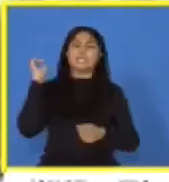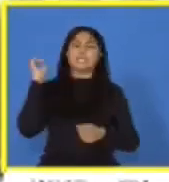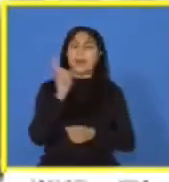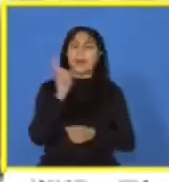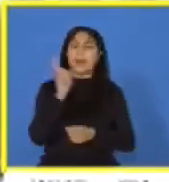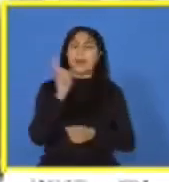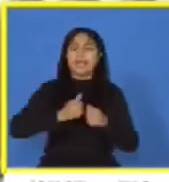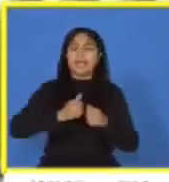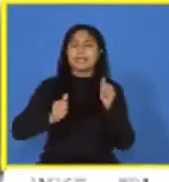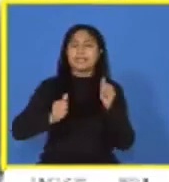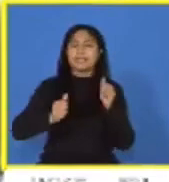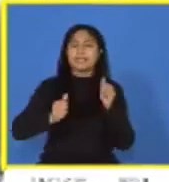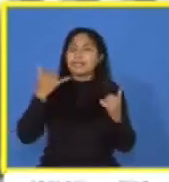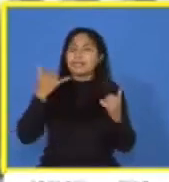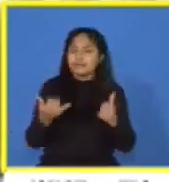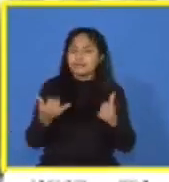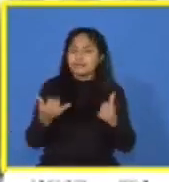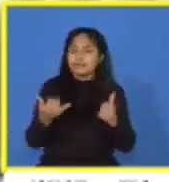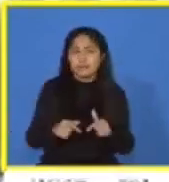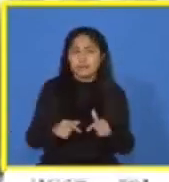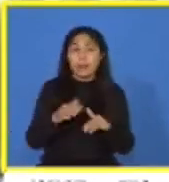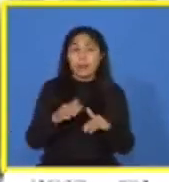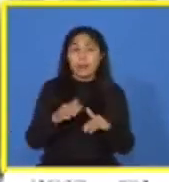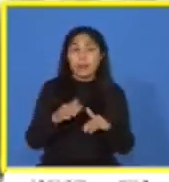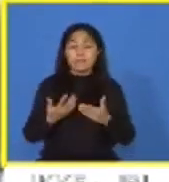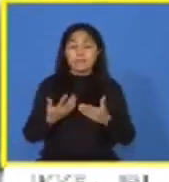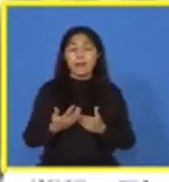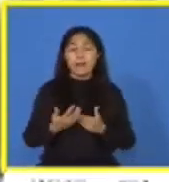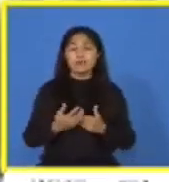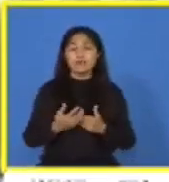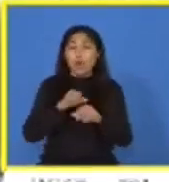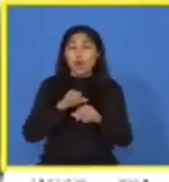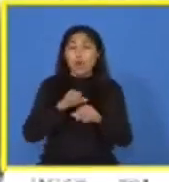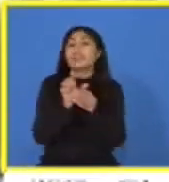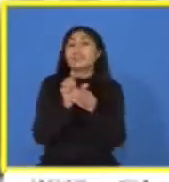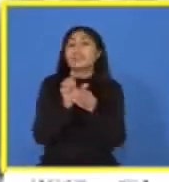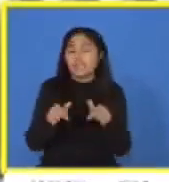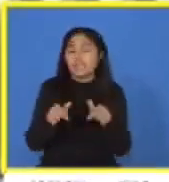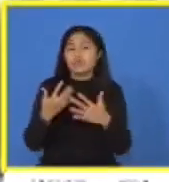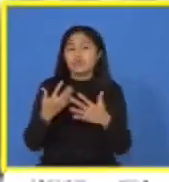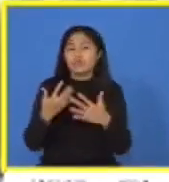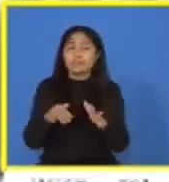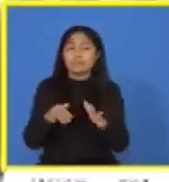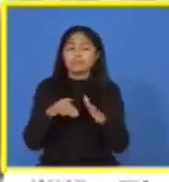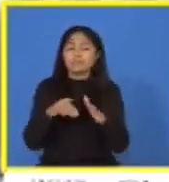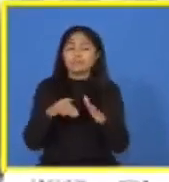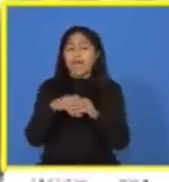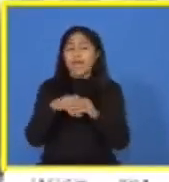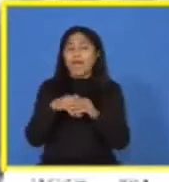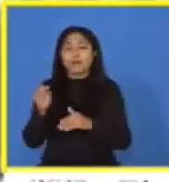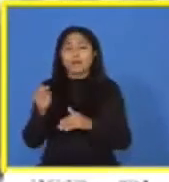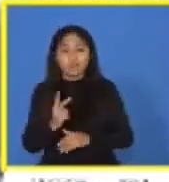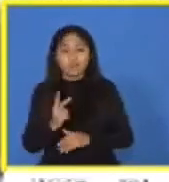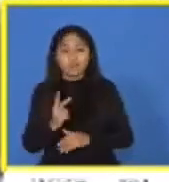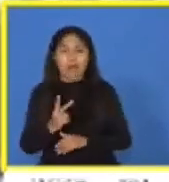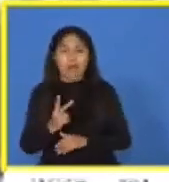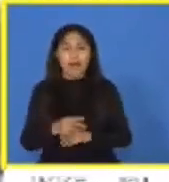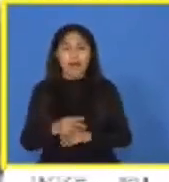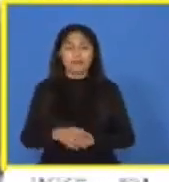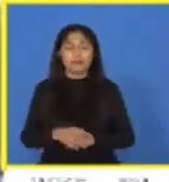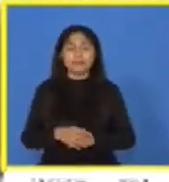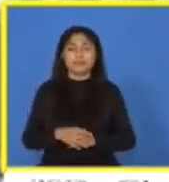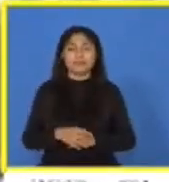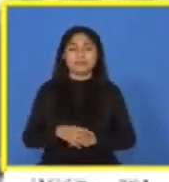mana pandemi COVID ini sudah akan memasuki tahun kedua. Ya, yang Ibu tadi Ima.